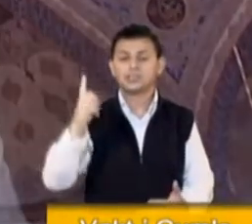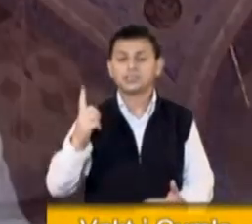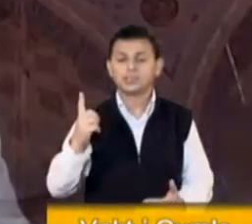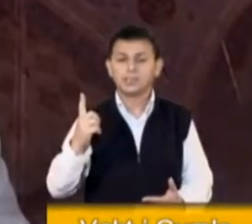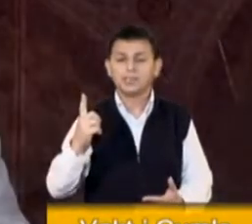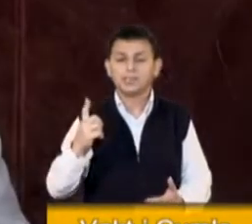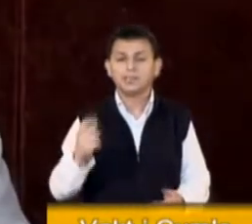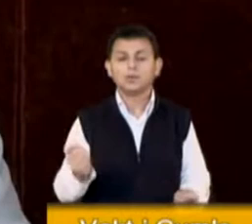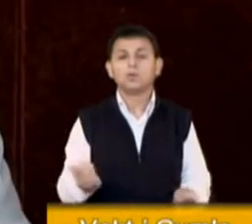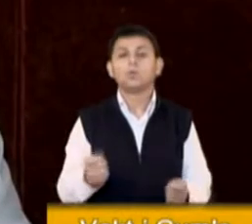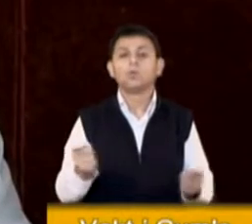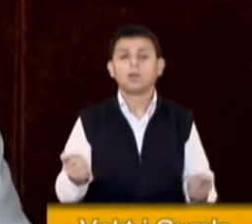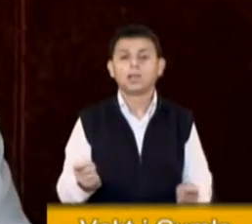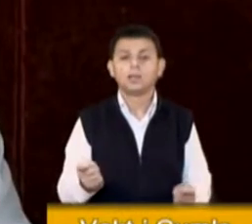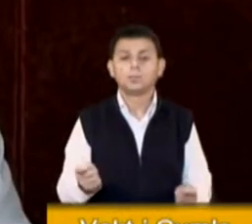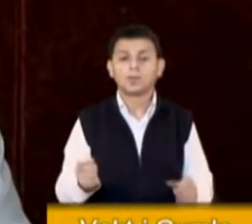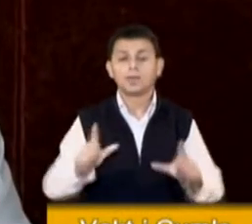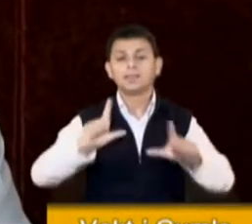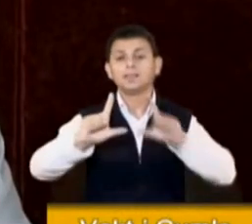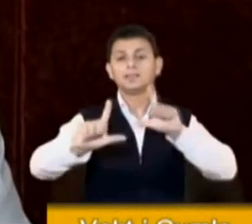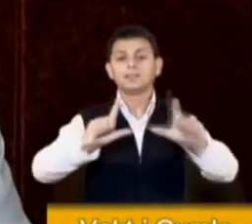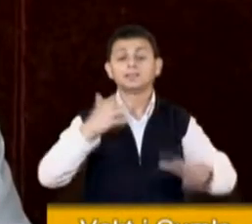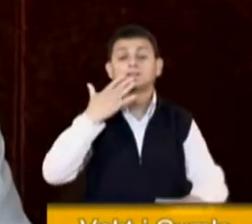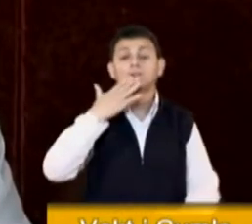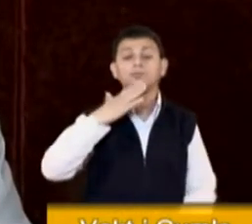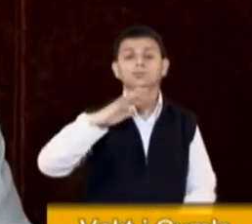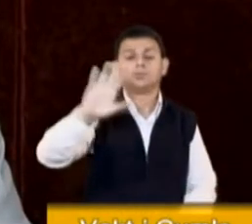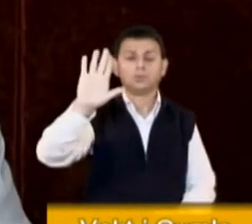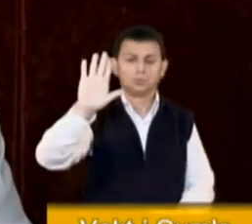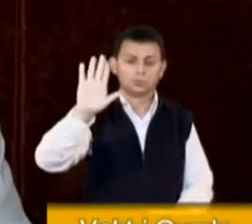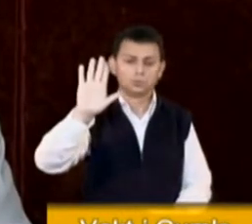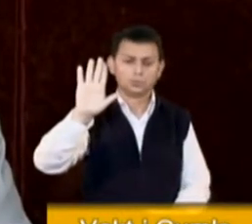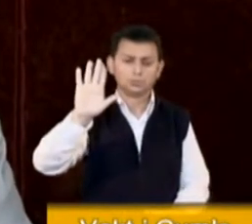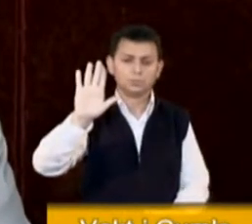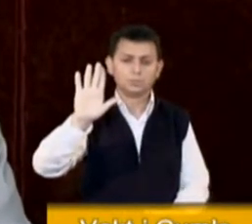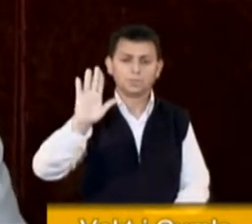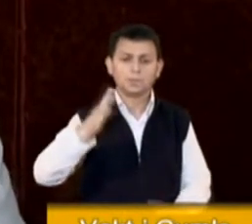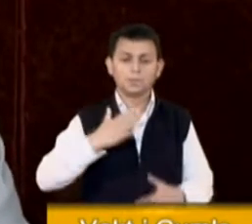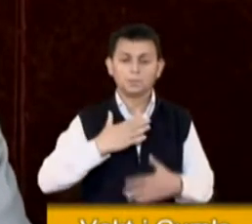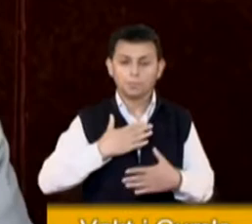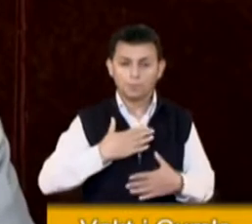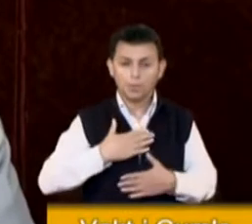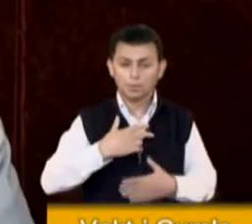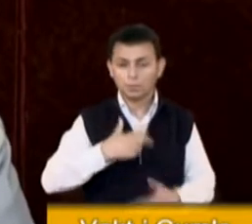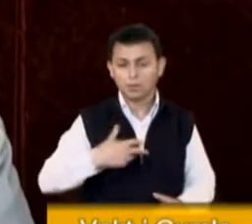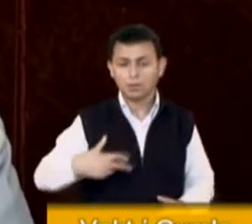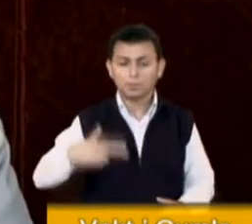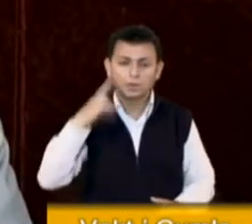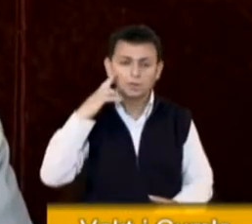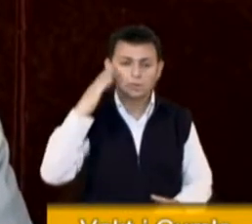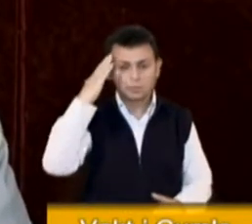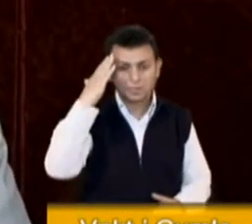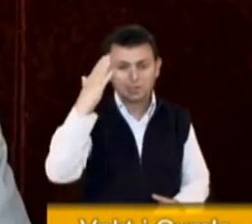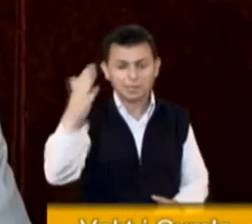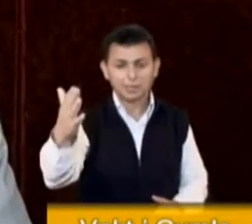yoktur. İnner ruka ve teime ve tivelete şirkün. Ben Resulullah